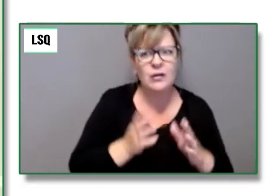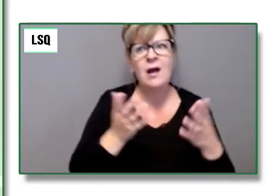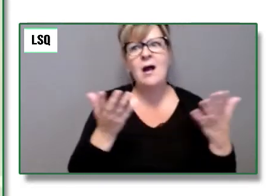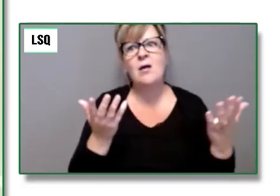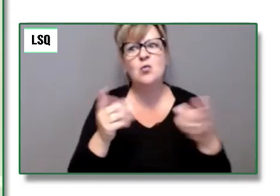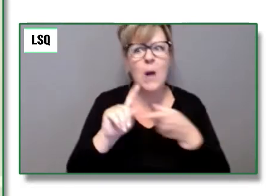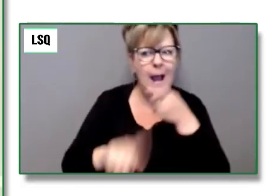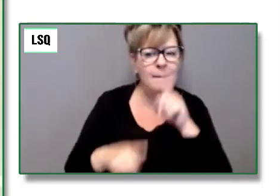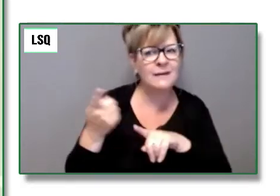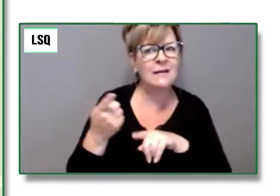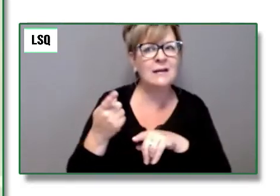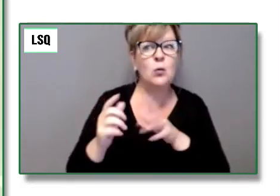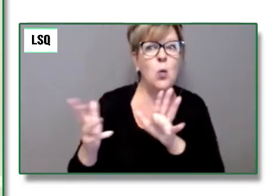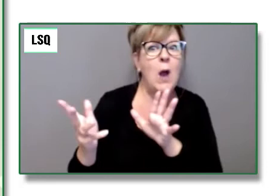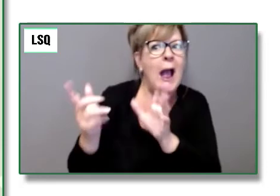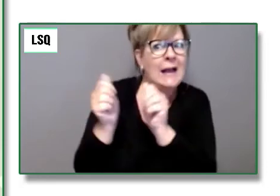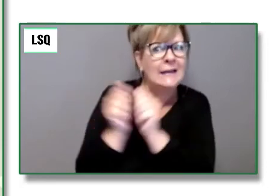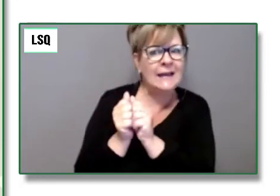de conscientiser